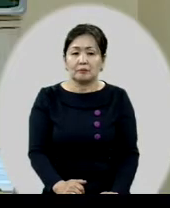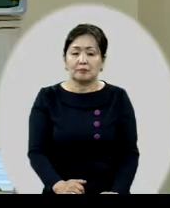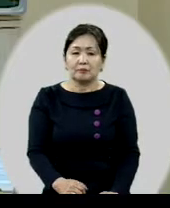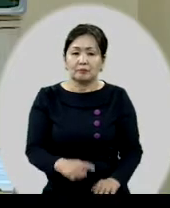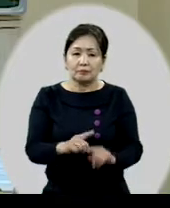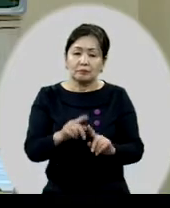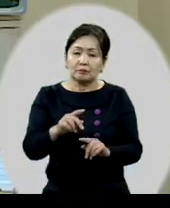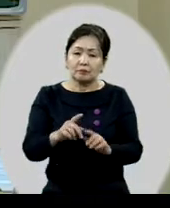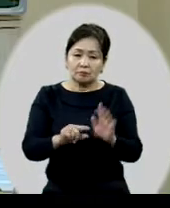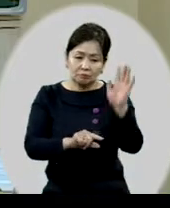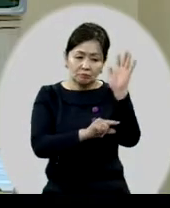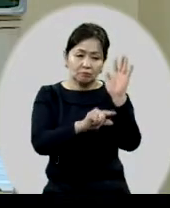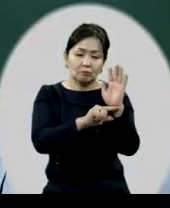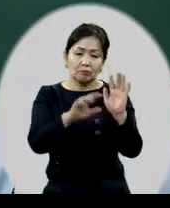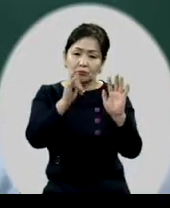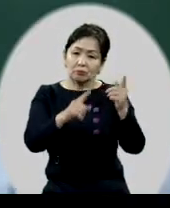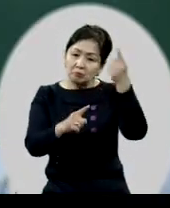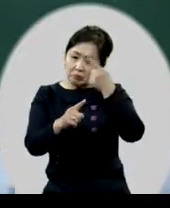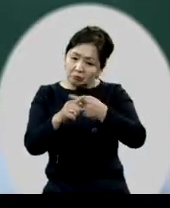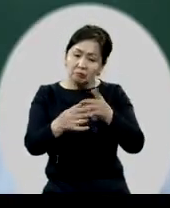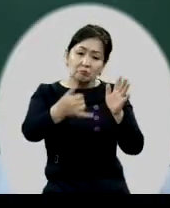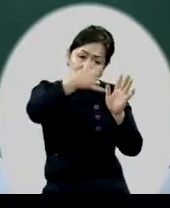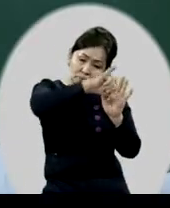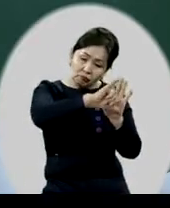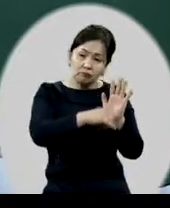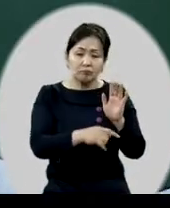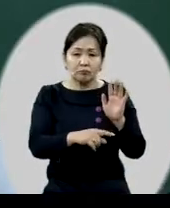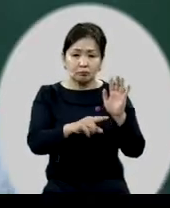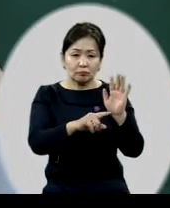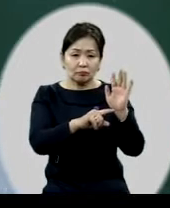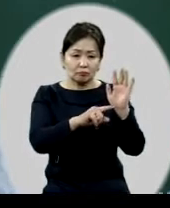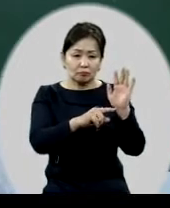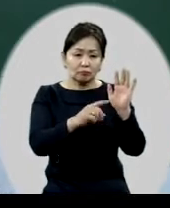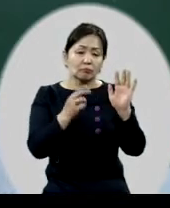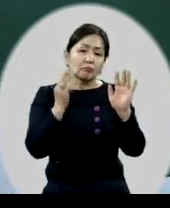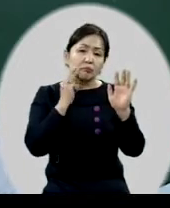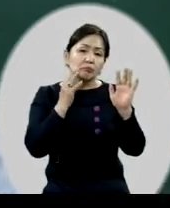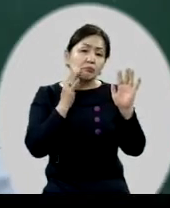Ямар хэмжээтэй ус нэмж хийлээ? Мөн зураас нь тэмдэглэе.